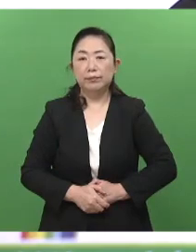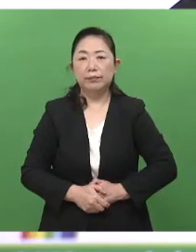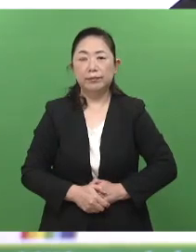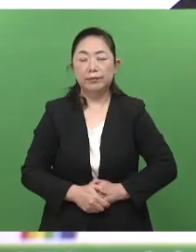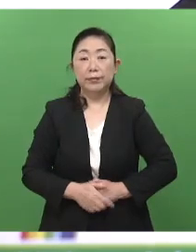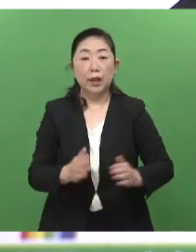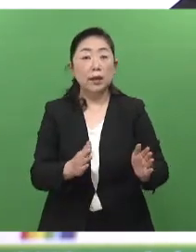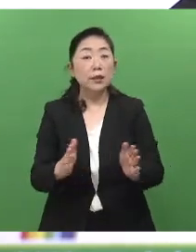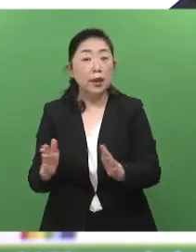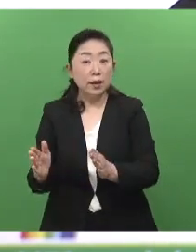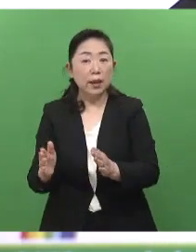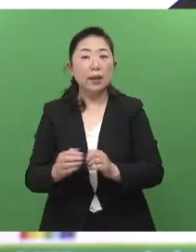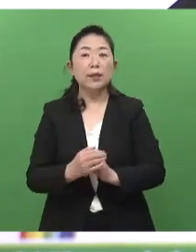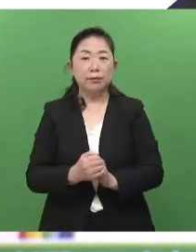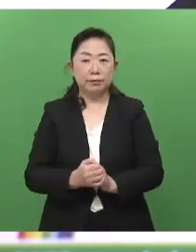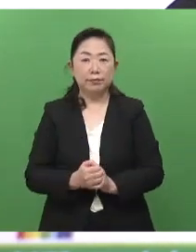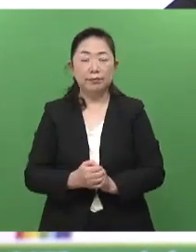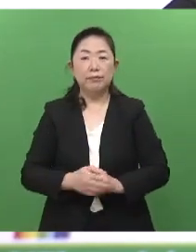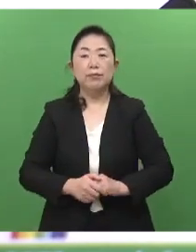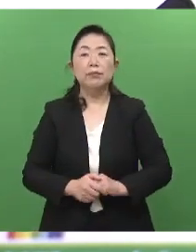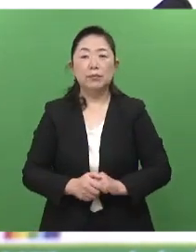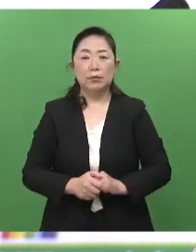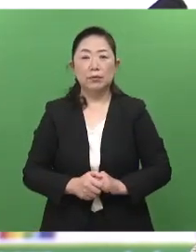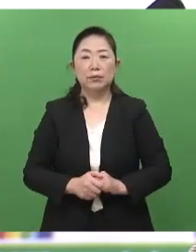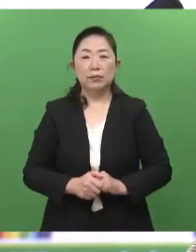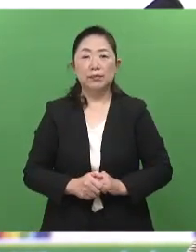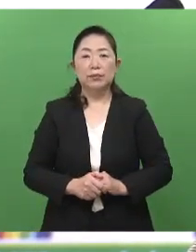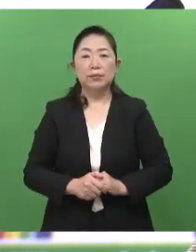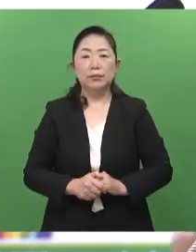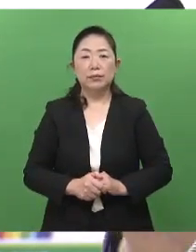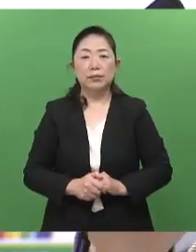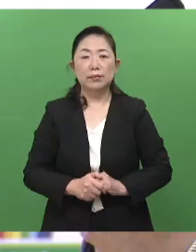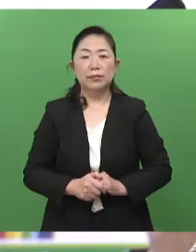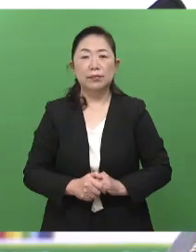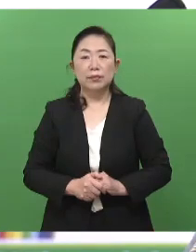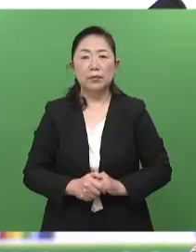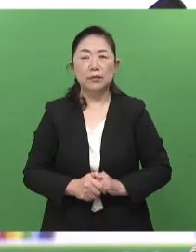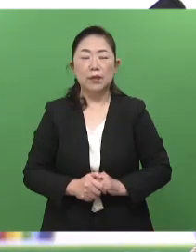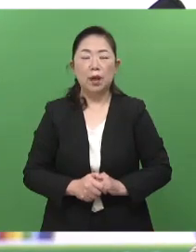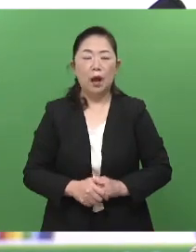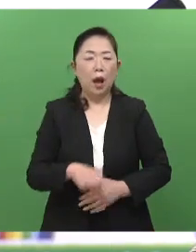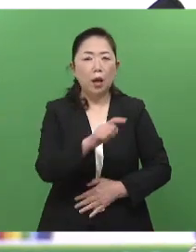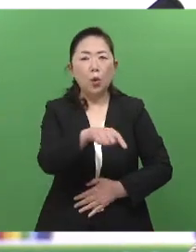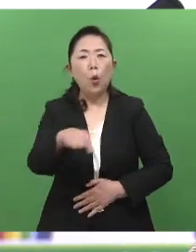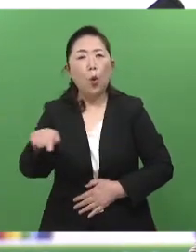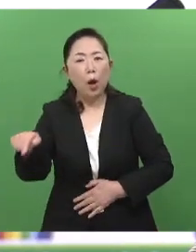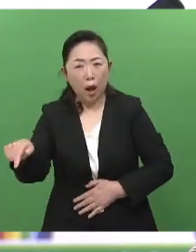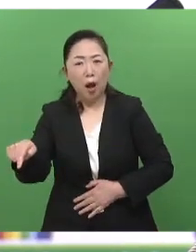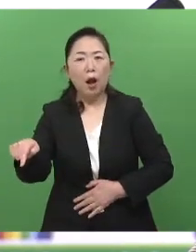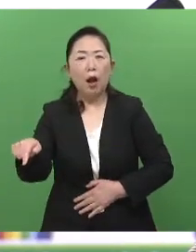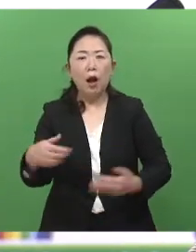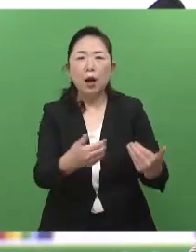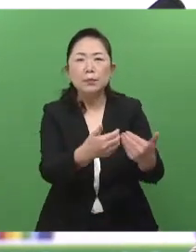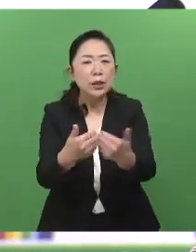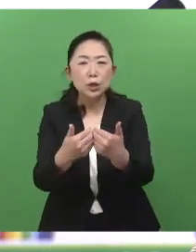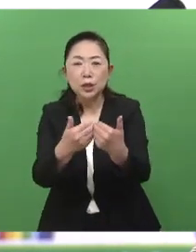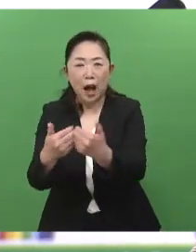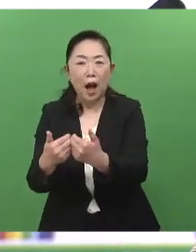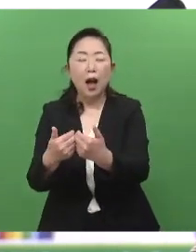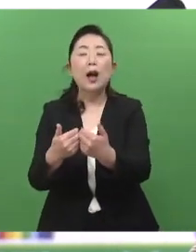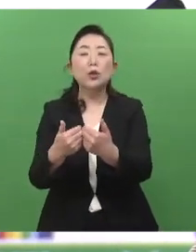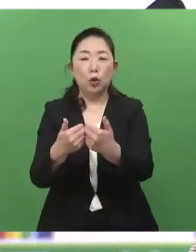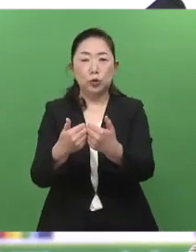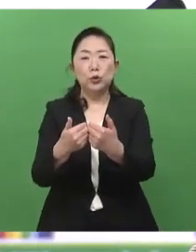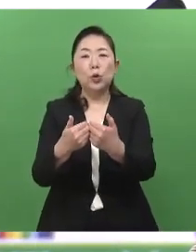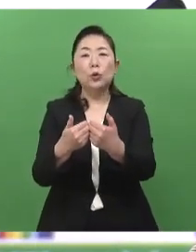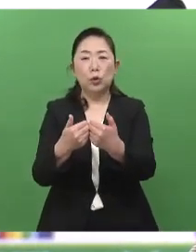さて、混雑の情報、まあ、どこが密になっているかどうかという配信サービスについての提供、